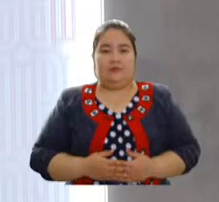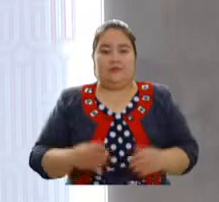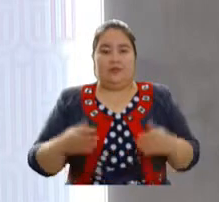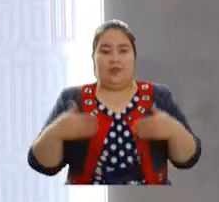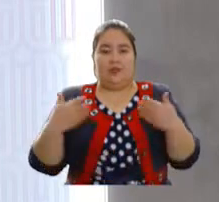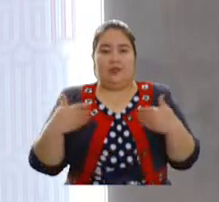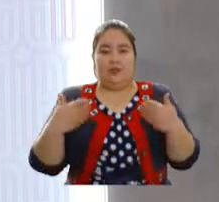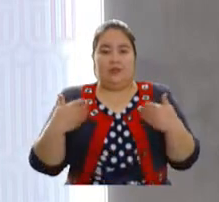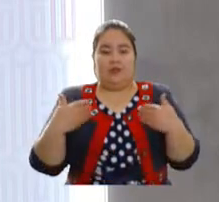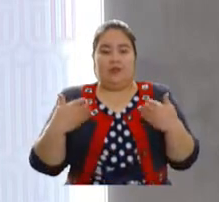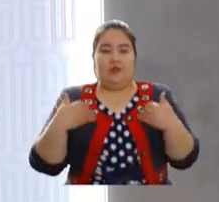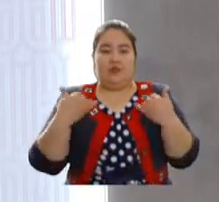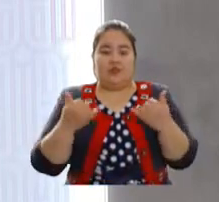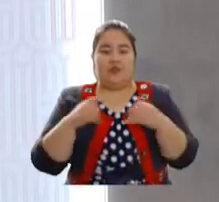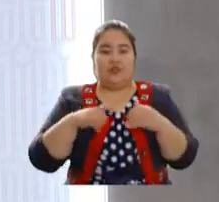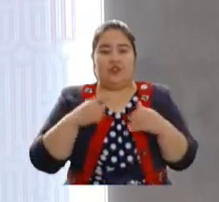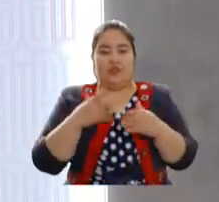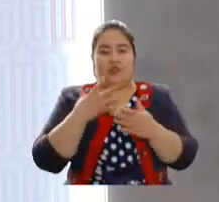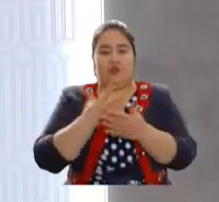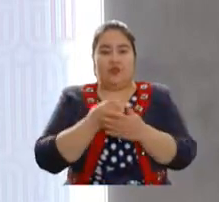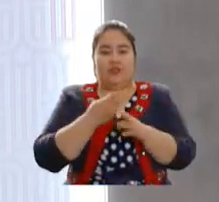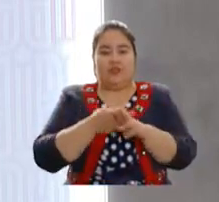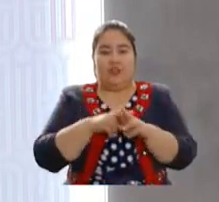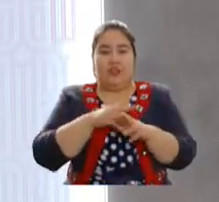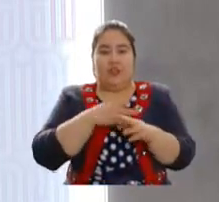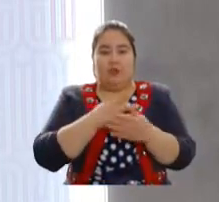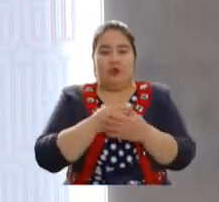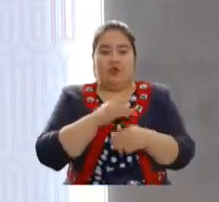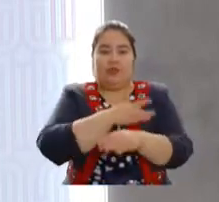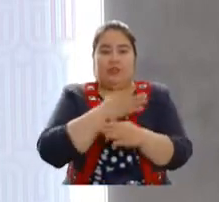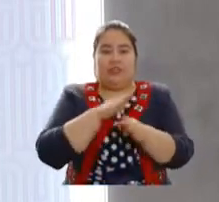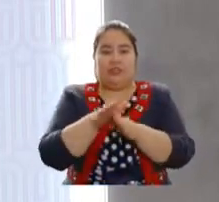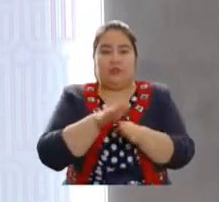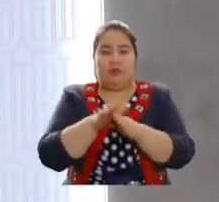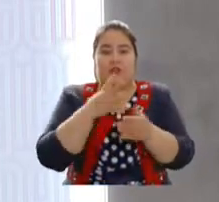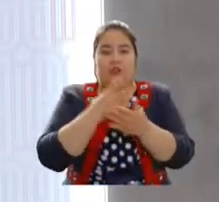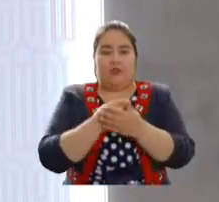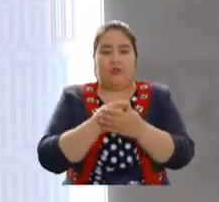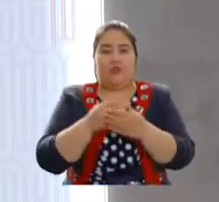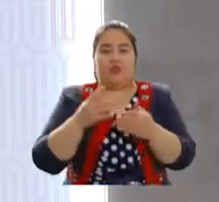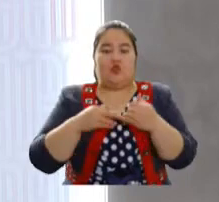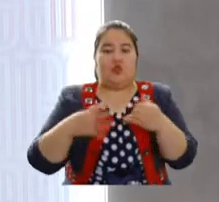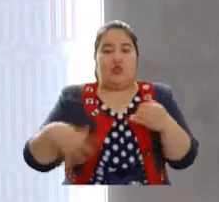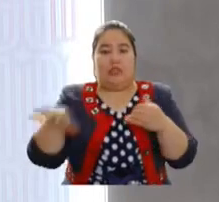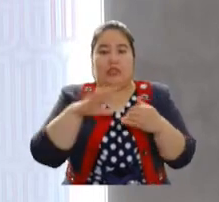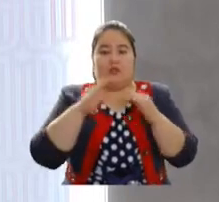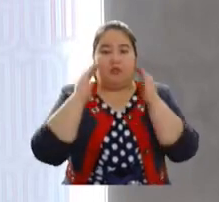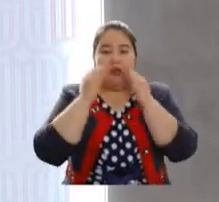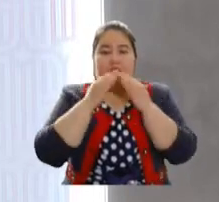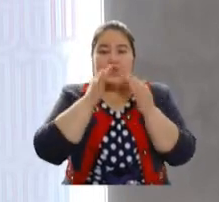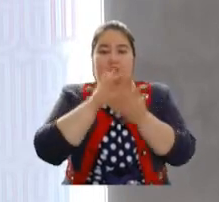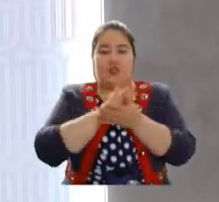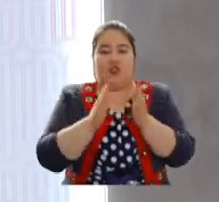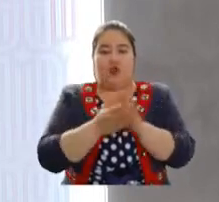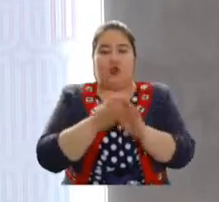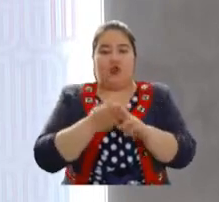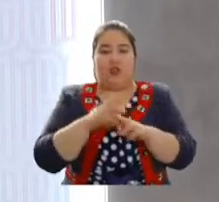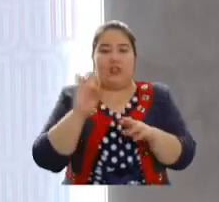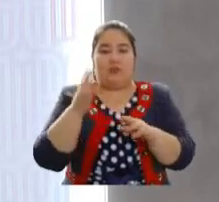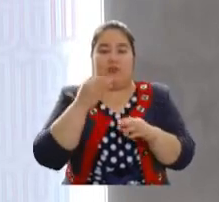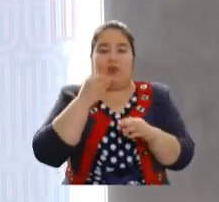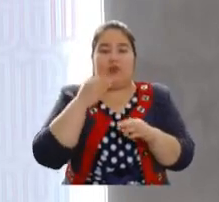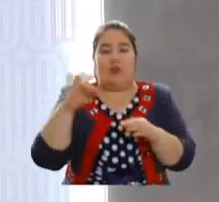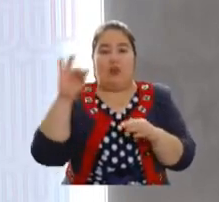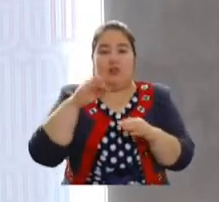Assalomu alaykum. Qishloq xo'jaligi vazirligi axborot xizmati yurtdoshlarimizning pandemiya sharoitida respublika aholisini